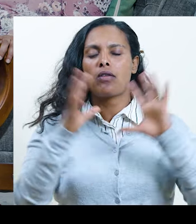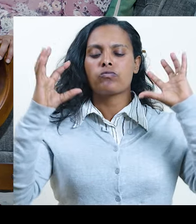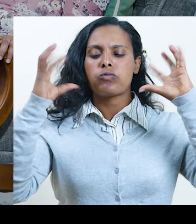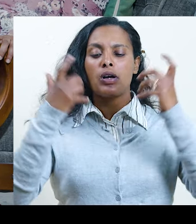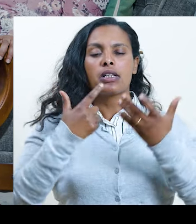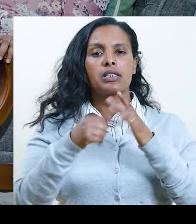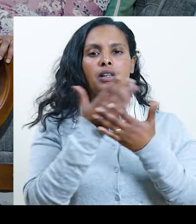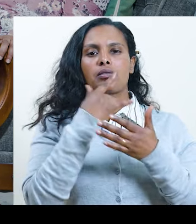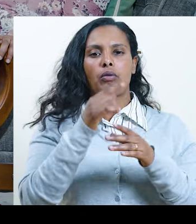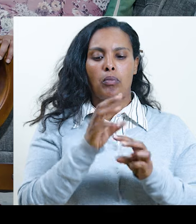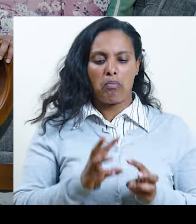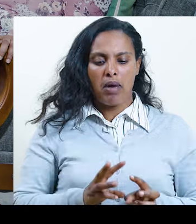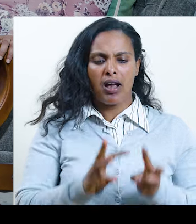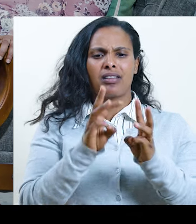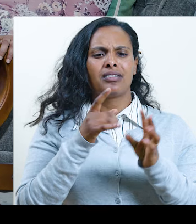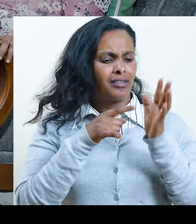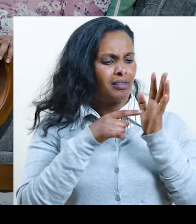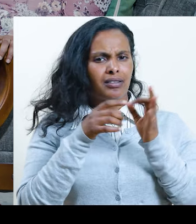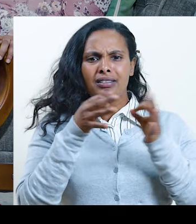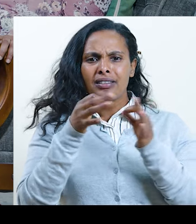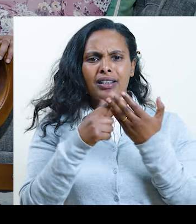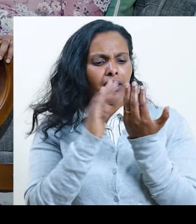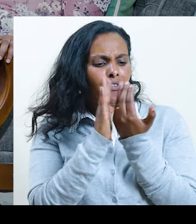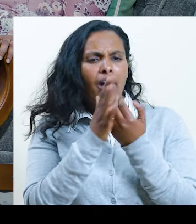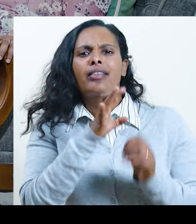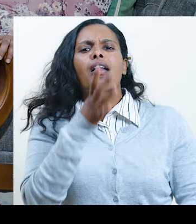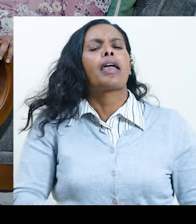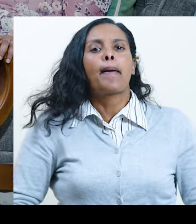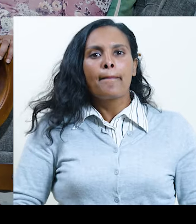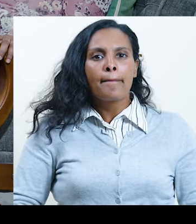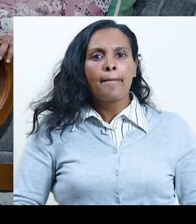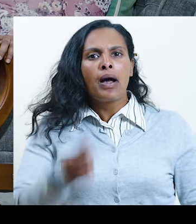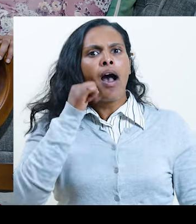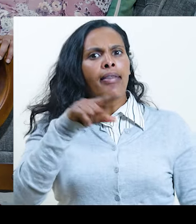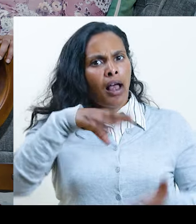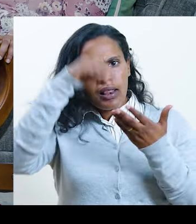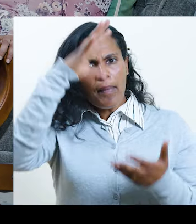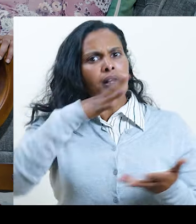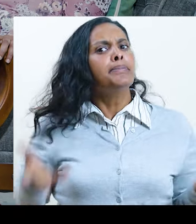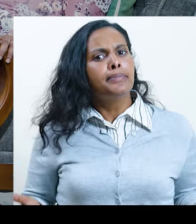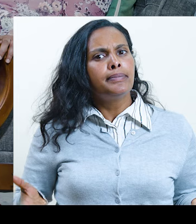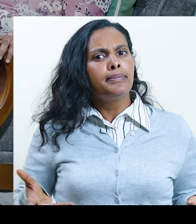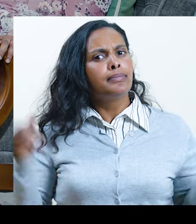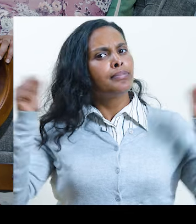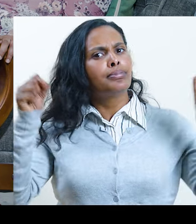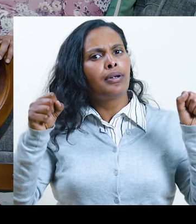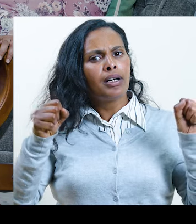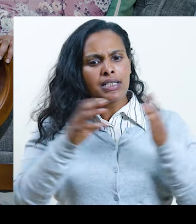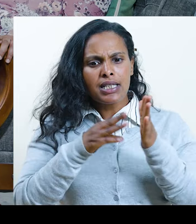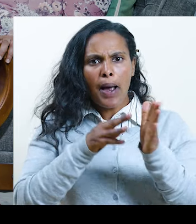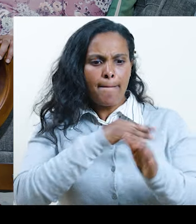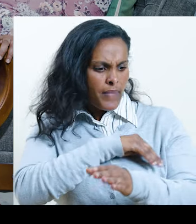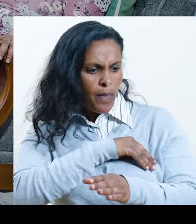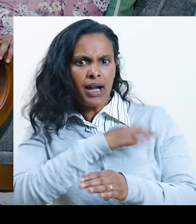አልፈልግም። እንዴት በዚህ መንገድ ያወራኛል? እንዴት ትሪት አታረገኝም? አንተ አልተማርክም? ይሄ